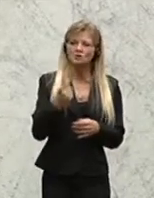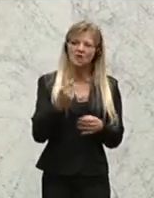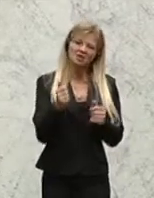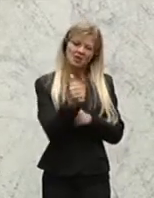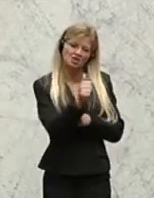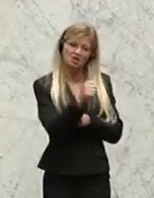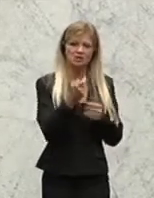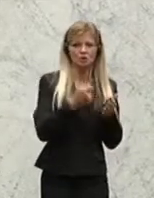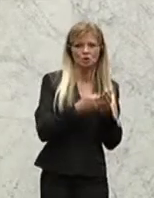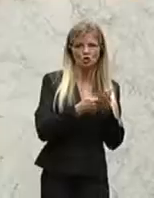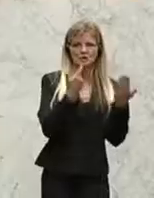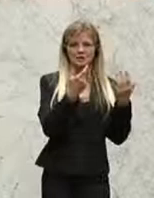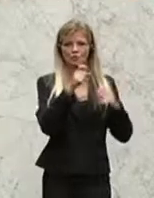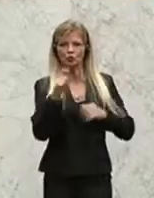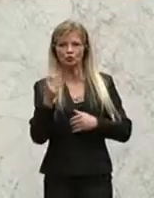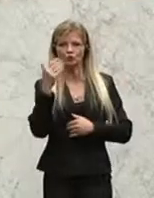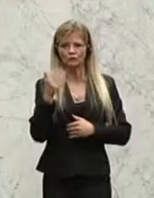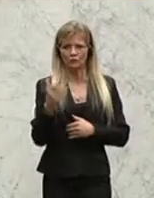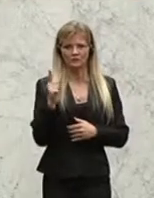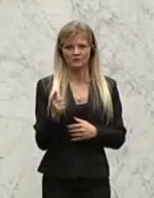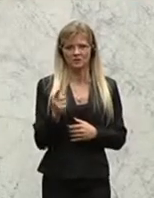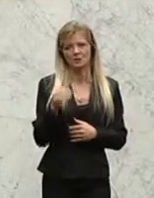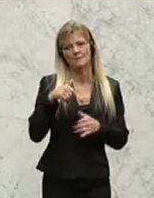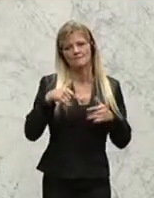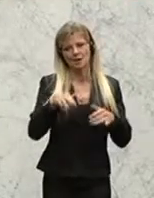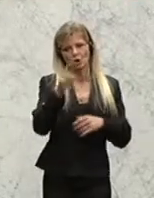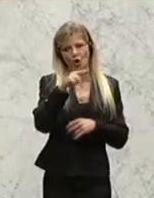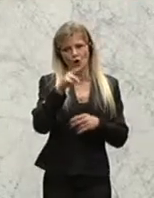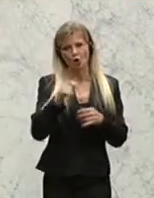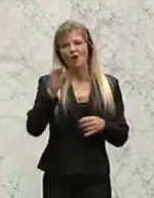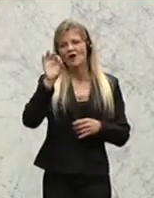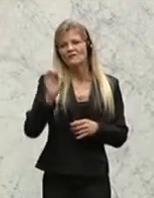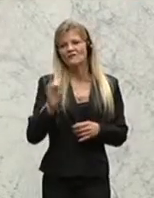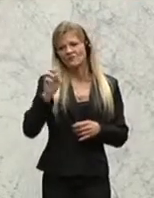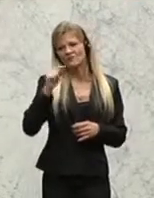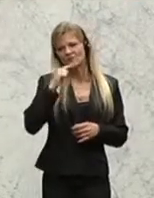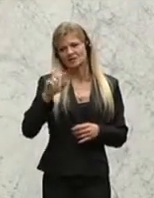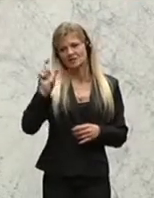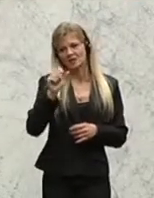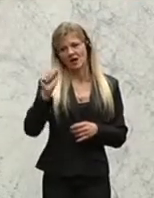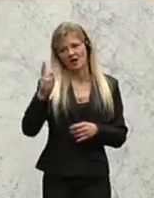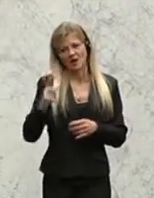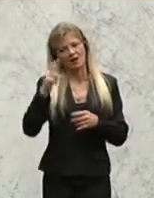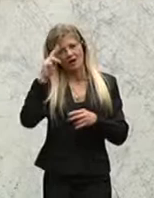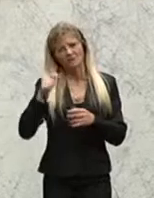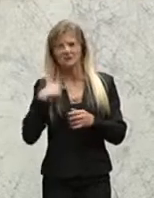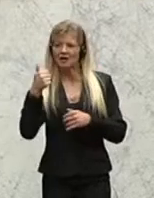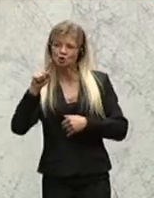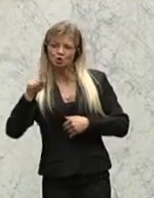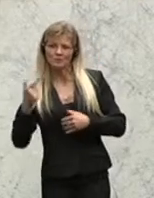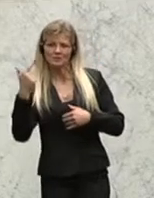rund 750 Millionen Euro. Der Fiskalrat schätzt die Kosten auf rund 1,2 Milliarden Euro